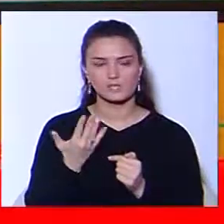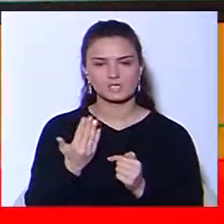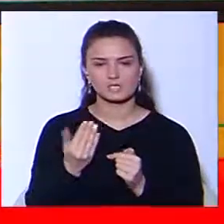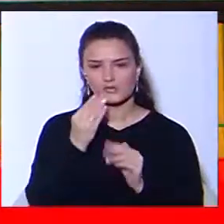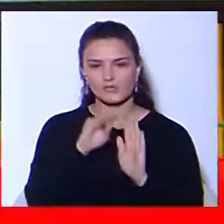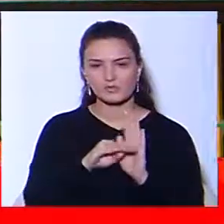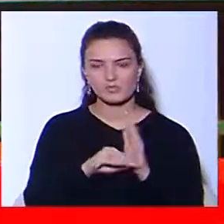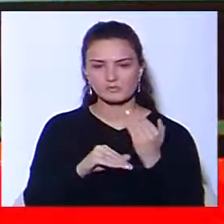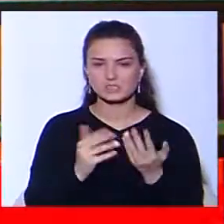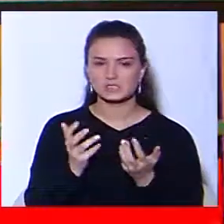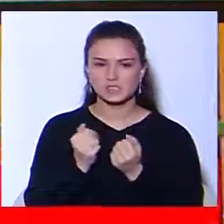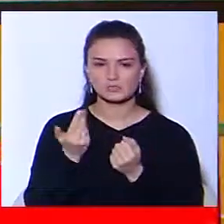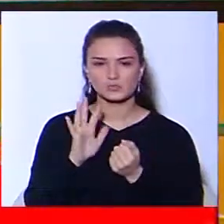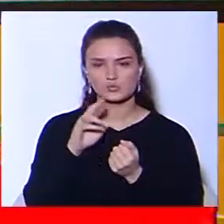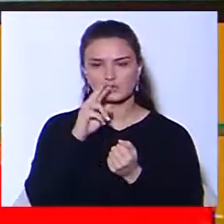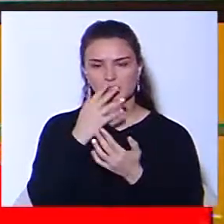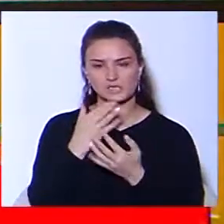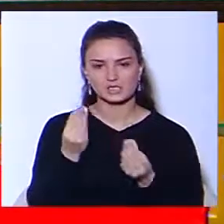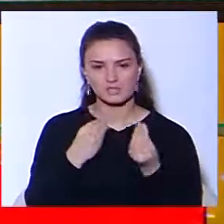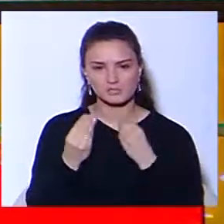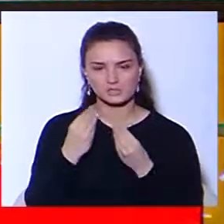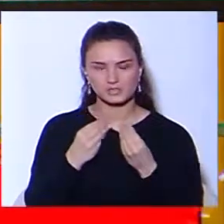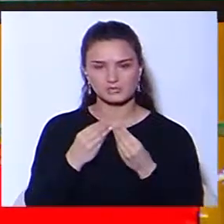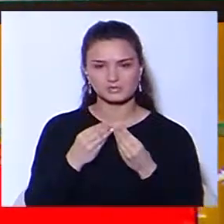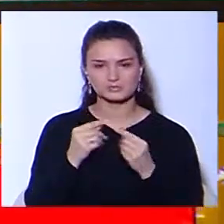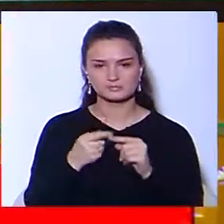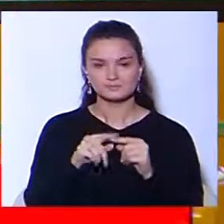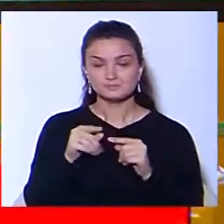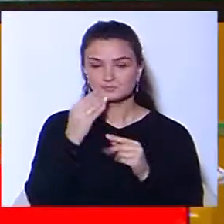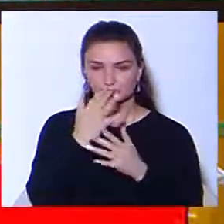კვებაზეა, იღებს თუ არა მედიკამენტებს, რა დოზით მიიღებს ამ პროდუქტებს და ასე შემდეგ.